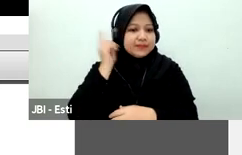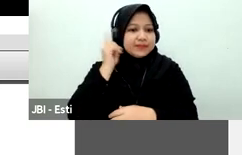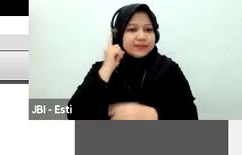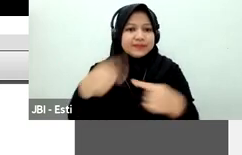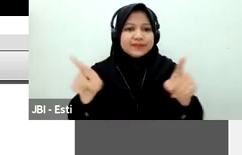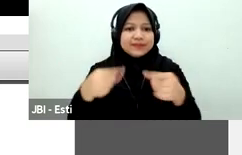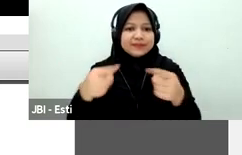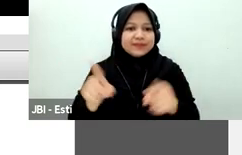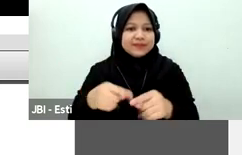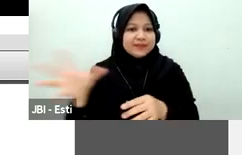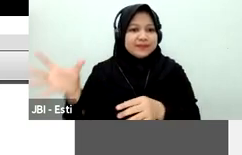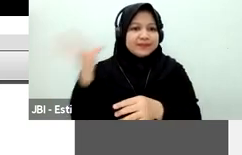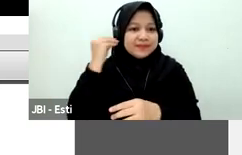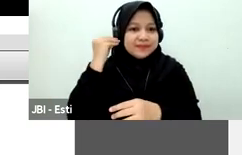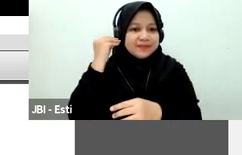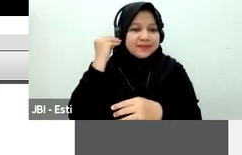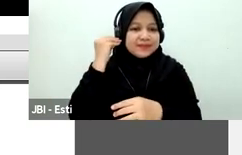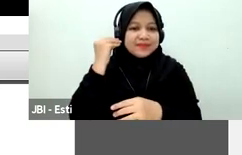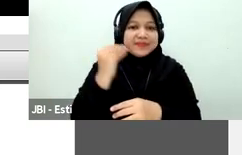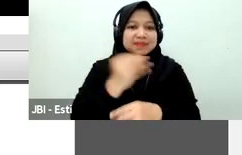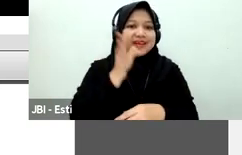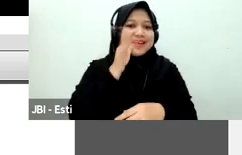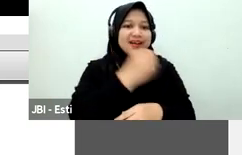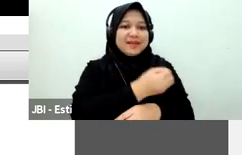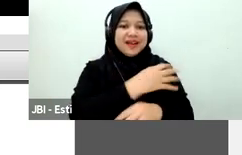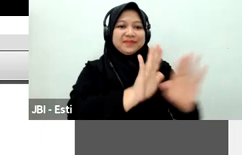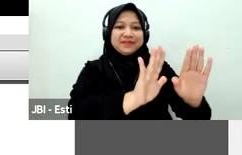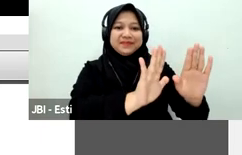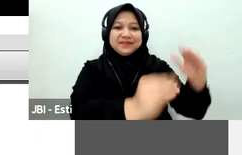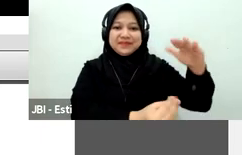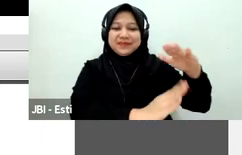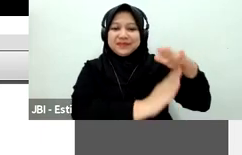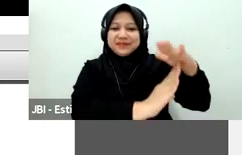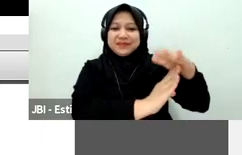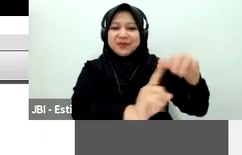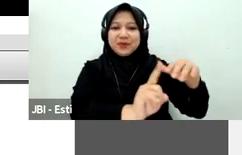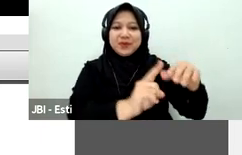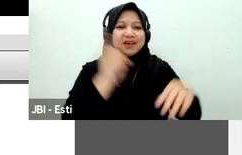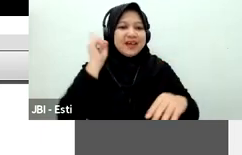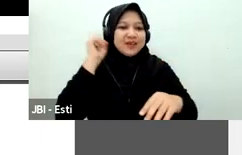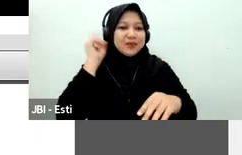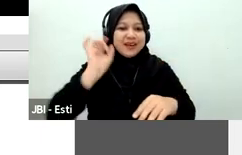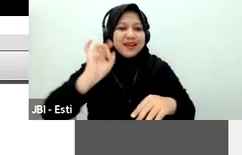minyak gue terusin sebentar kita tahan dulu ya Pak Farid ada noise disini itu Papa